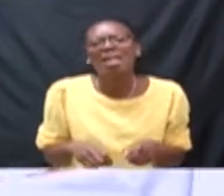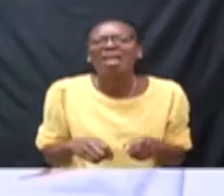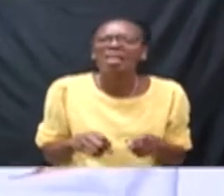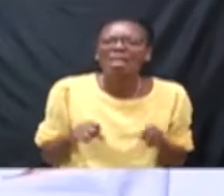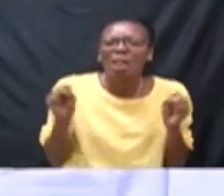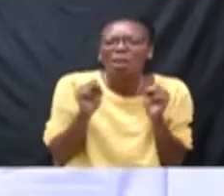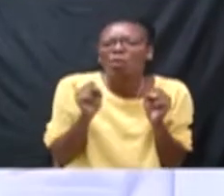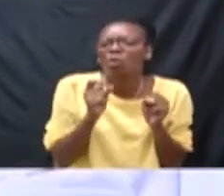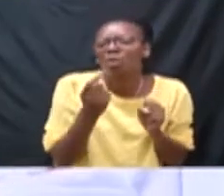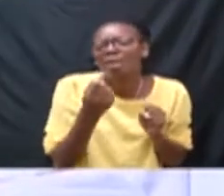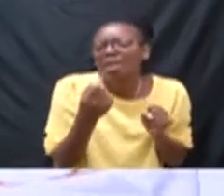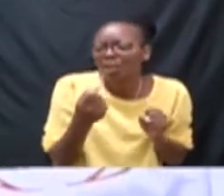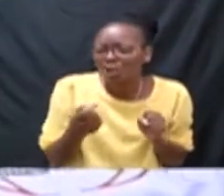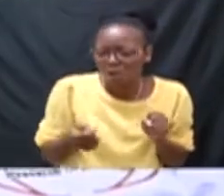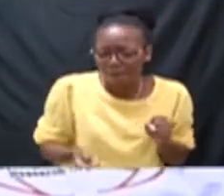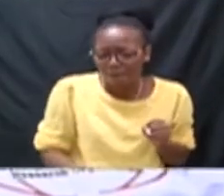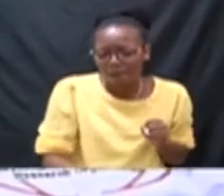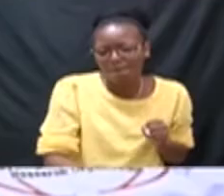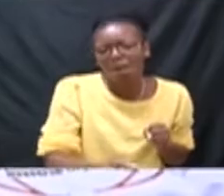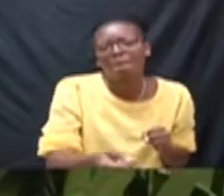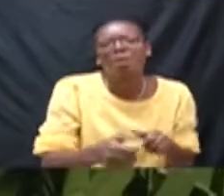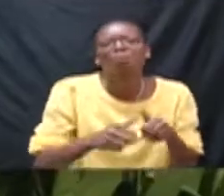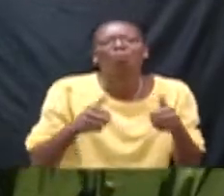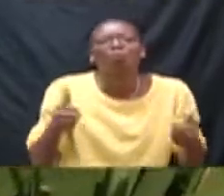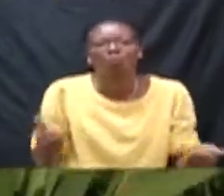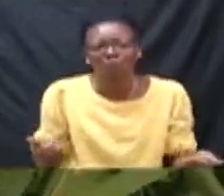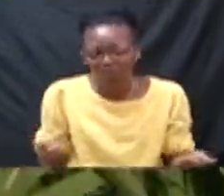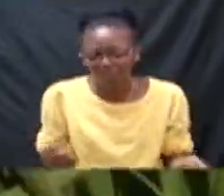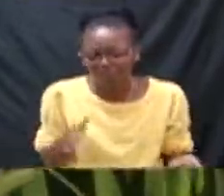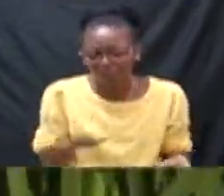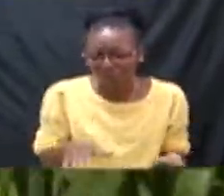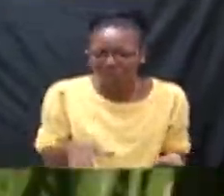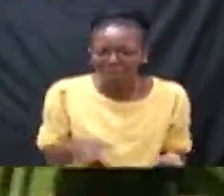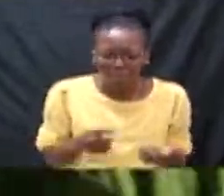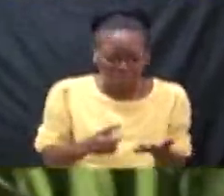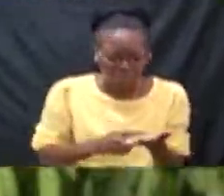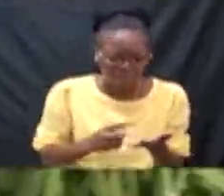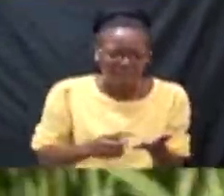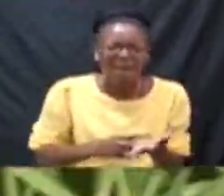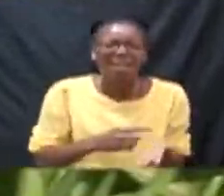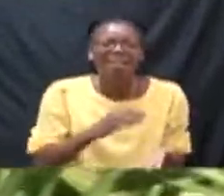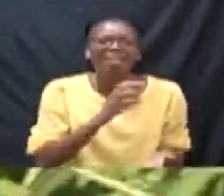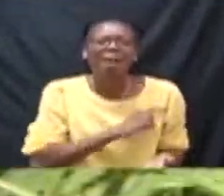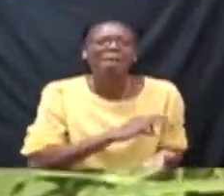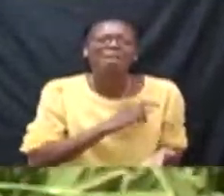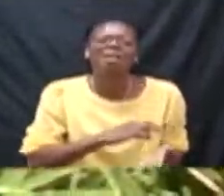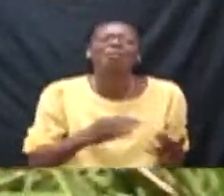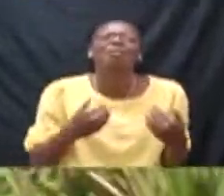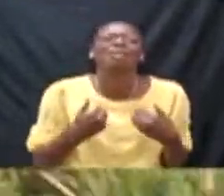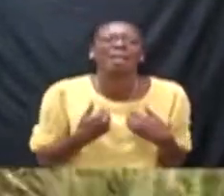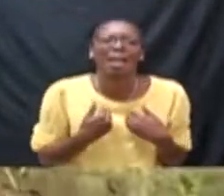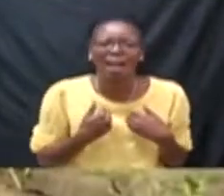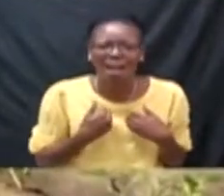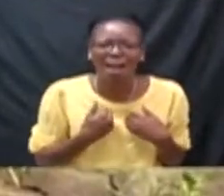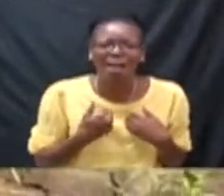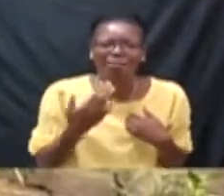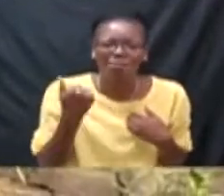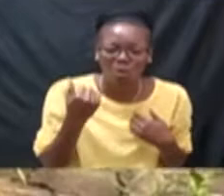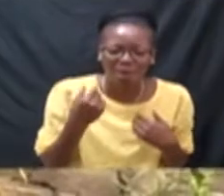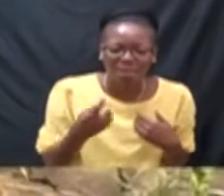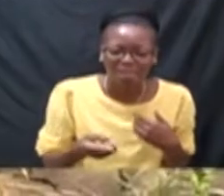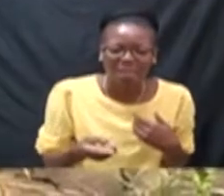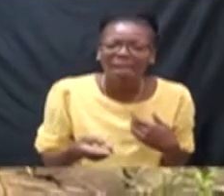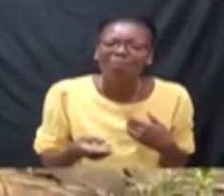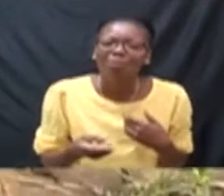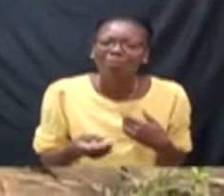to 2100 meters above sea level. Kukuza mpunga huu pia kuna faida si haba. Kukuza hii ni